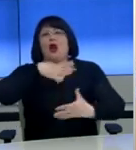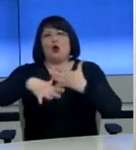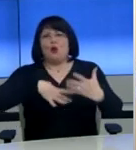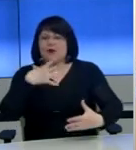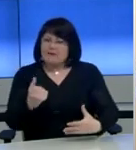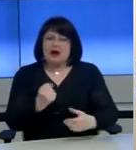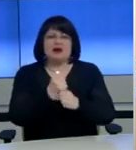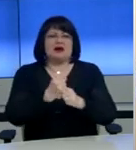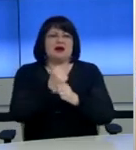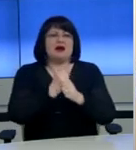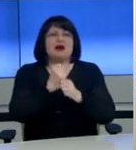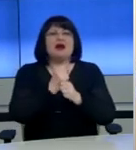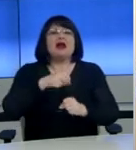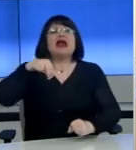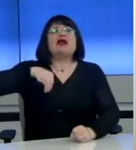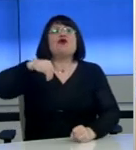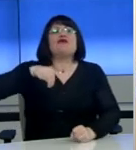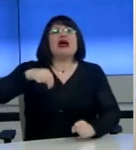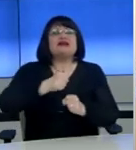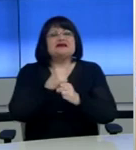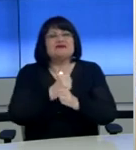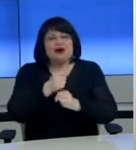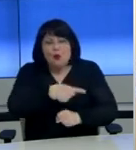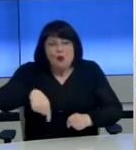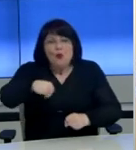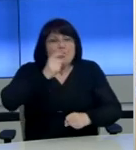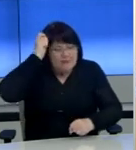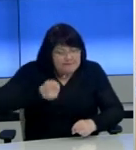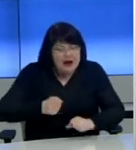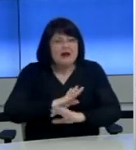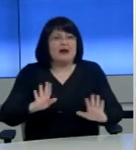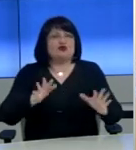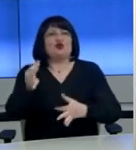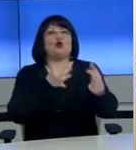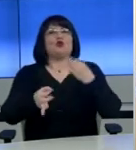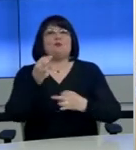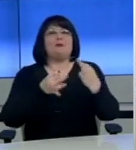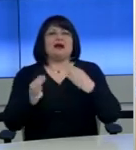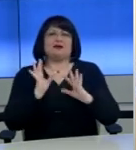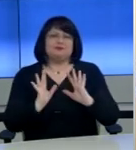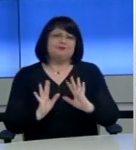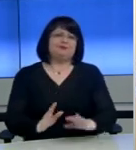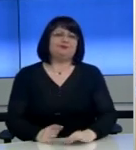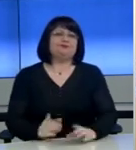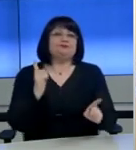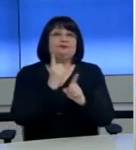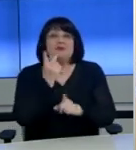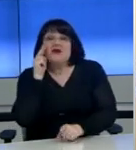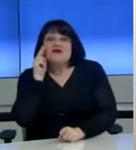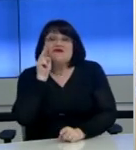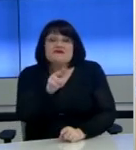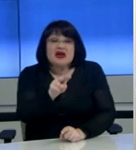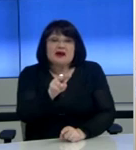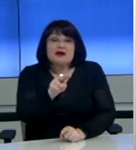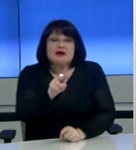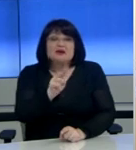γιατί είναι πανθομολογούμενο από κάθε πολιτική πτέρυγα σε ανύποπτο χρόνο και κυρίως γιατί είναι ορατό και το